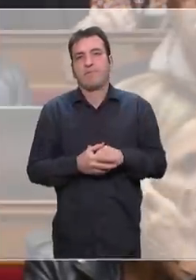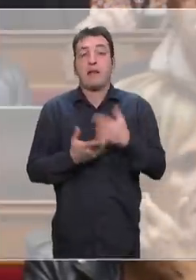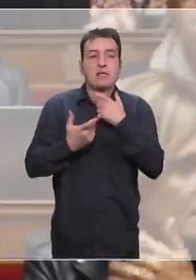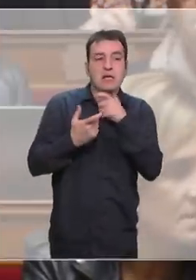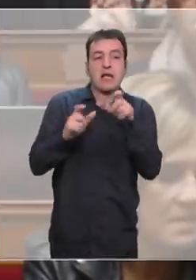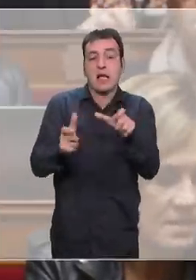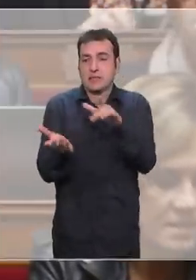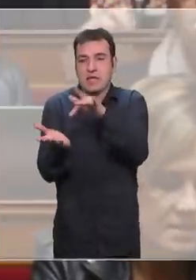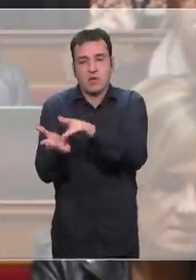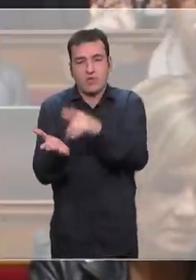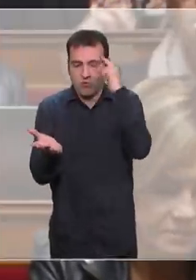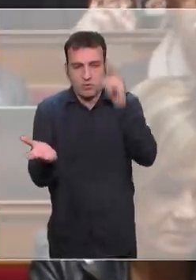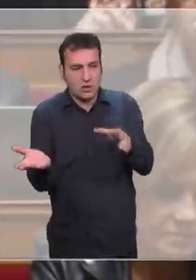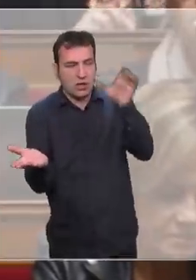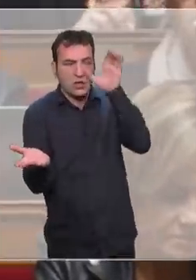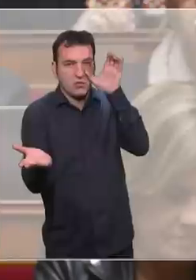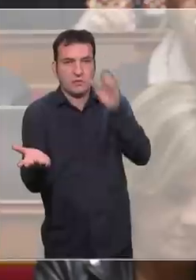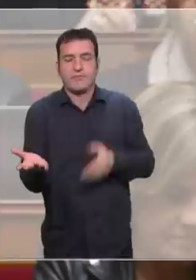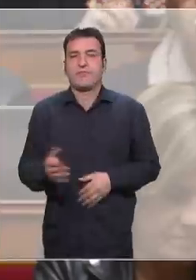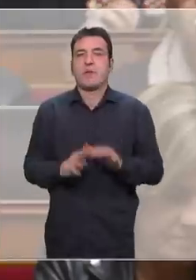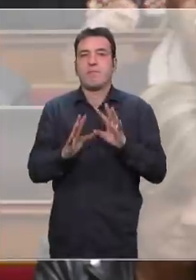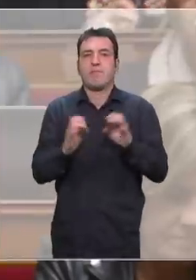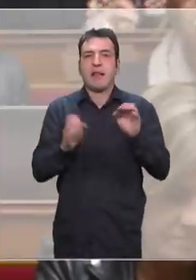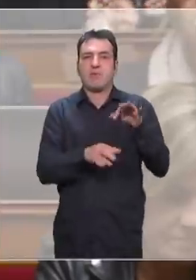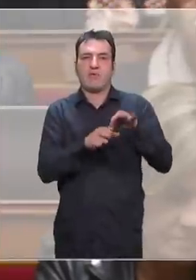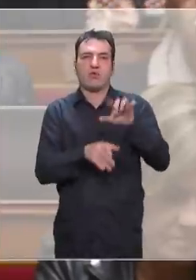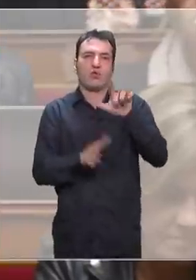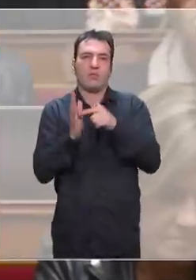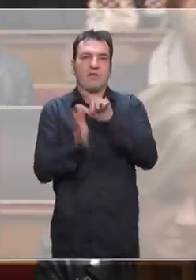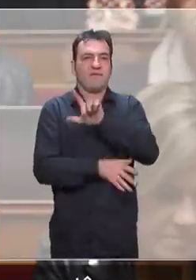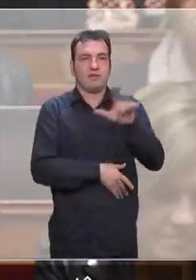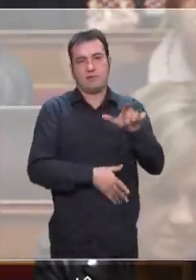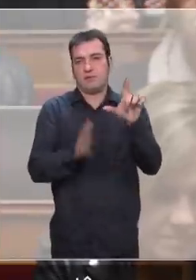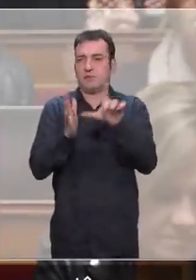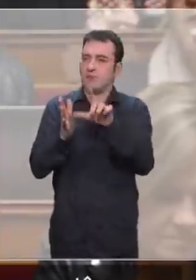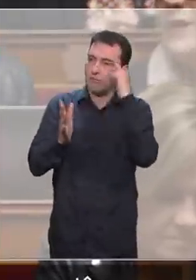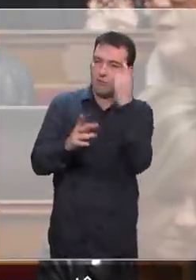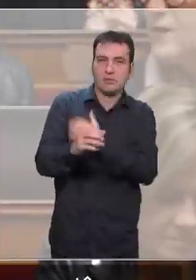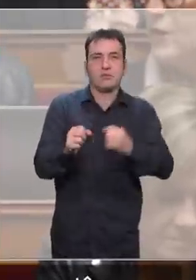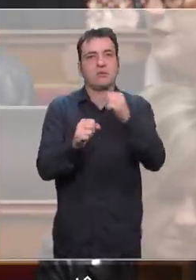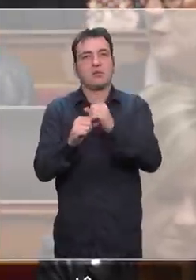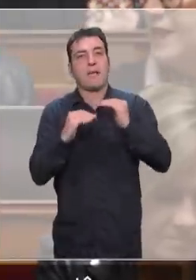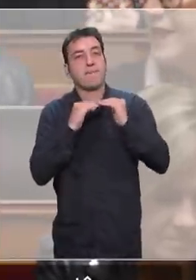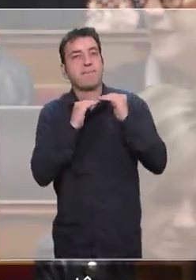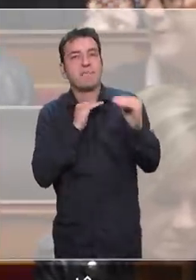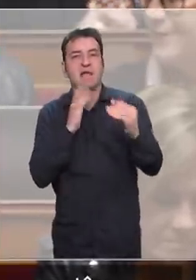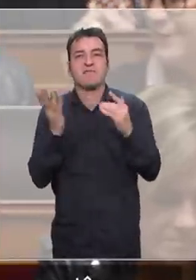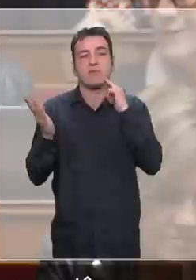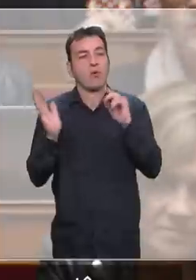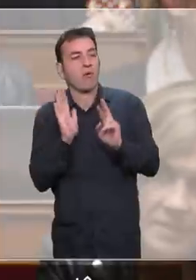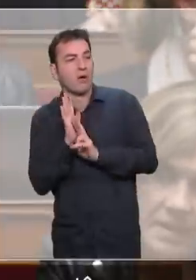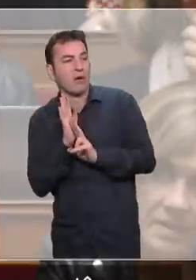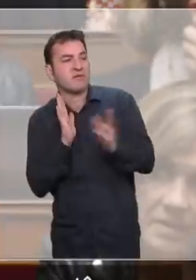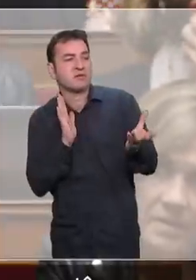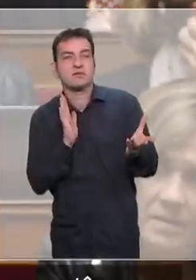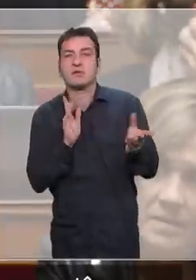d'écoute. Le Parlement a voté en 2022 une loi visant à la création d'une plateforme de référencement et